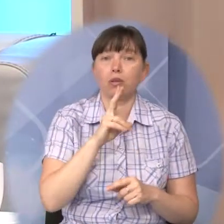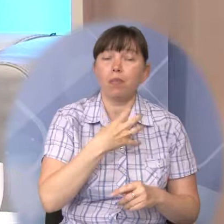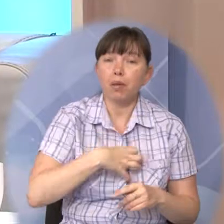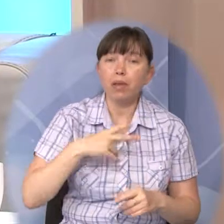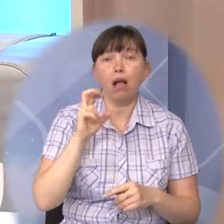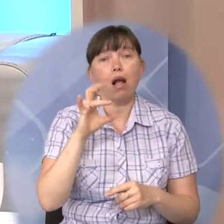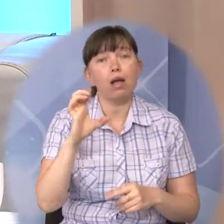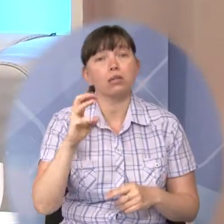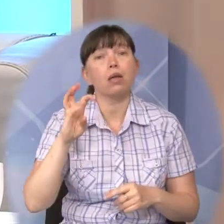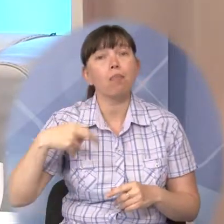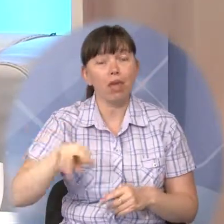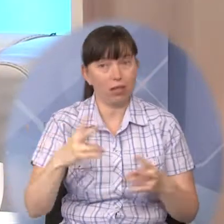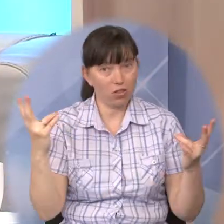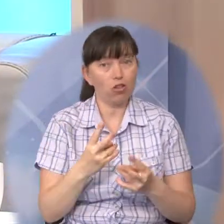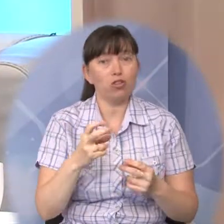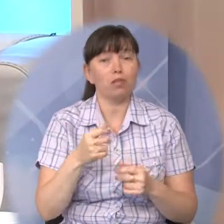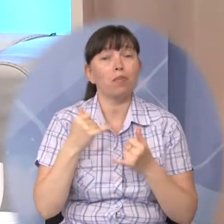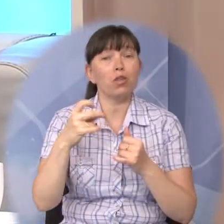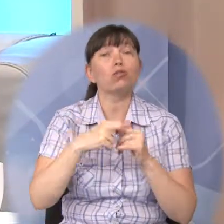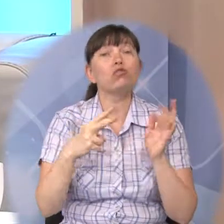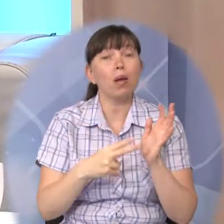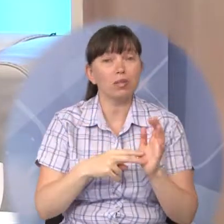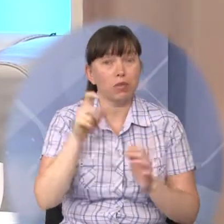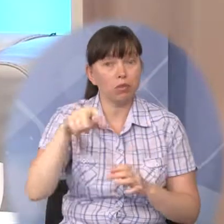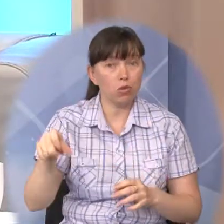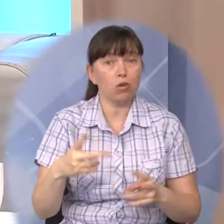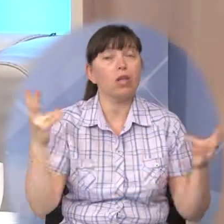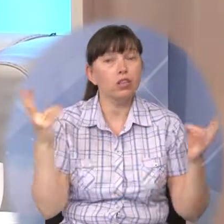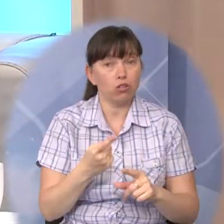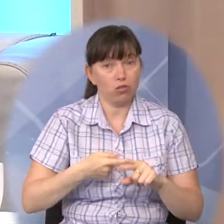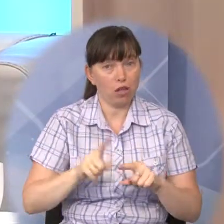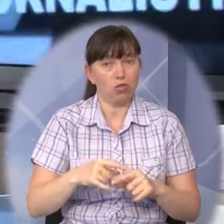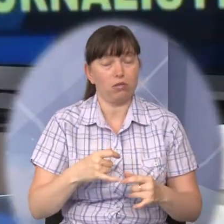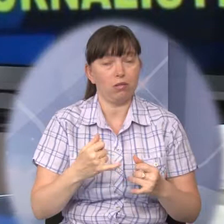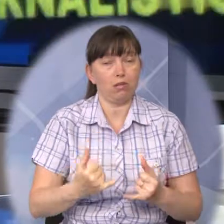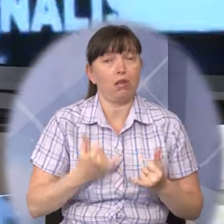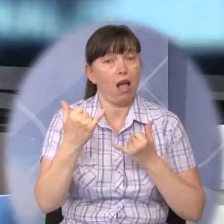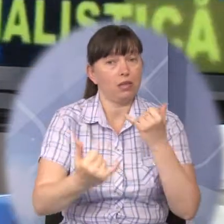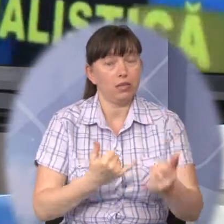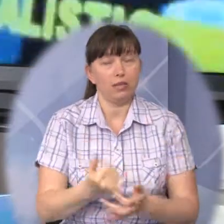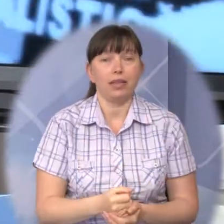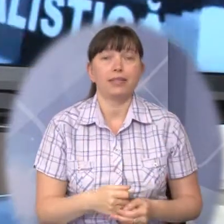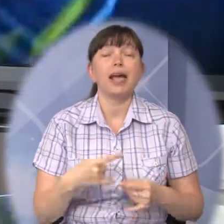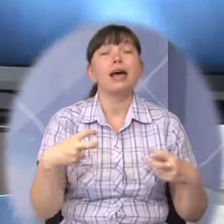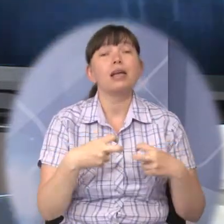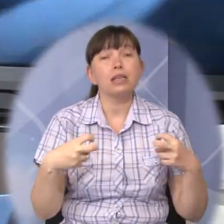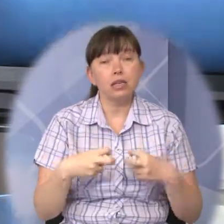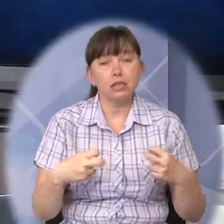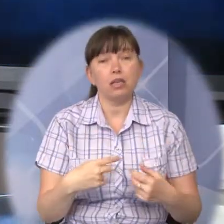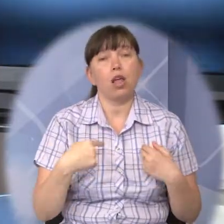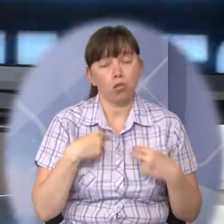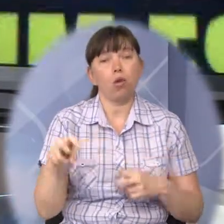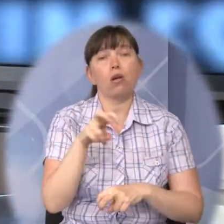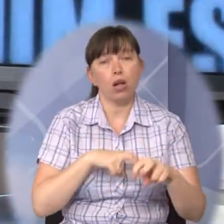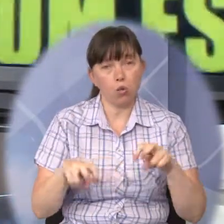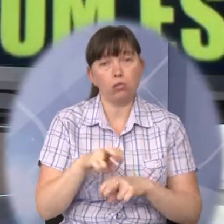veți face în continuare? Pentru că am văzut că sunt oameni care au nevoie de această asistență. În Rezina, practic, suntem